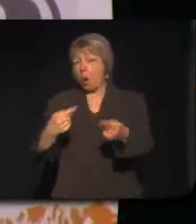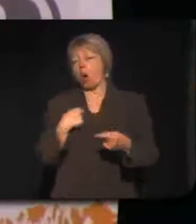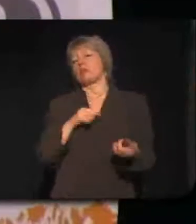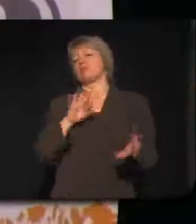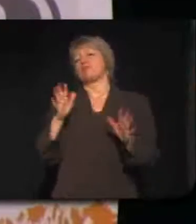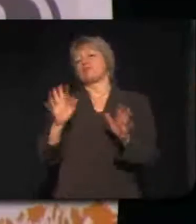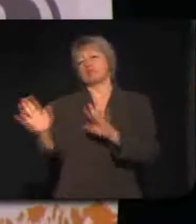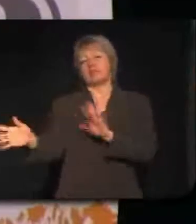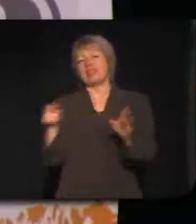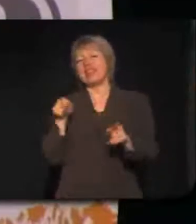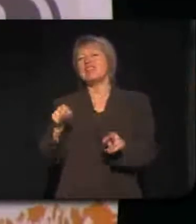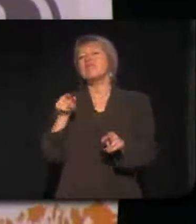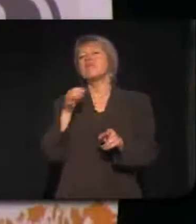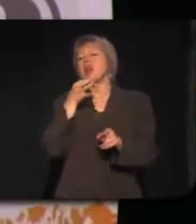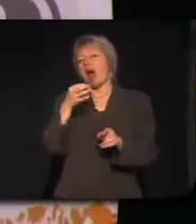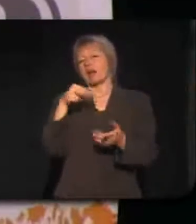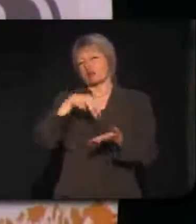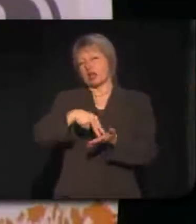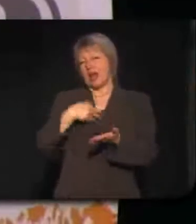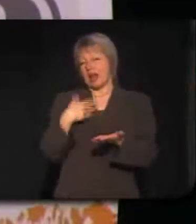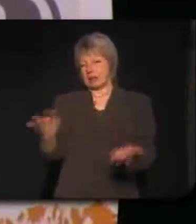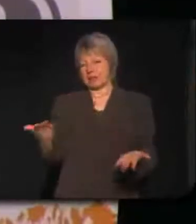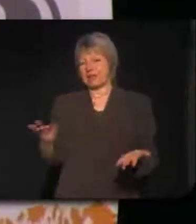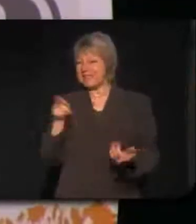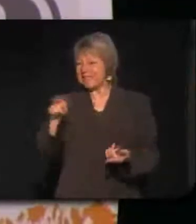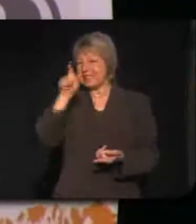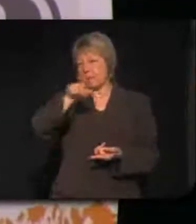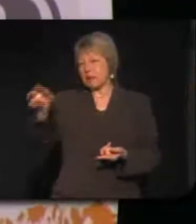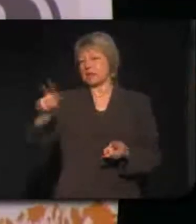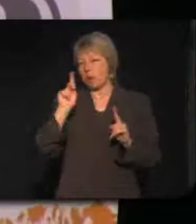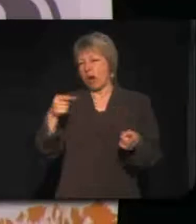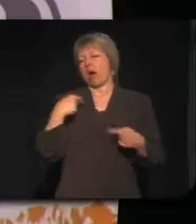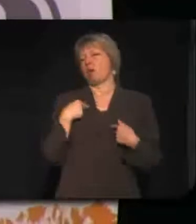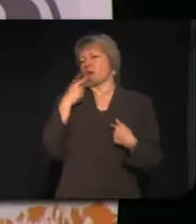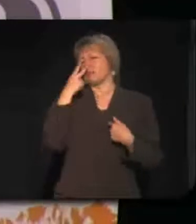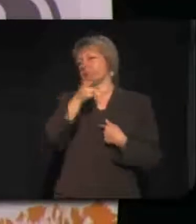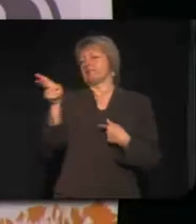ich stelle sie in Frage das muss ich jetzt ändern